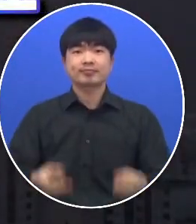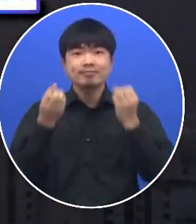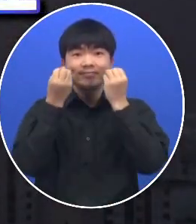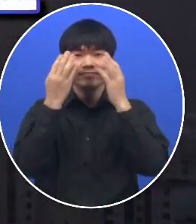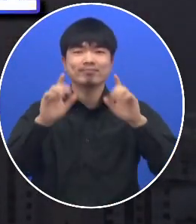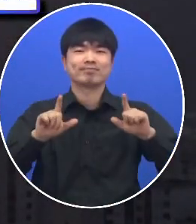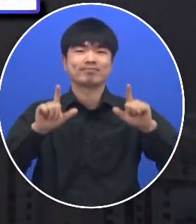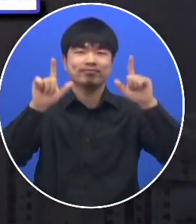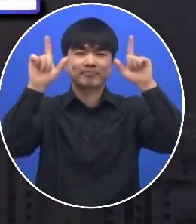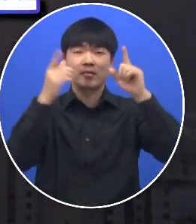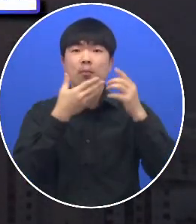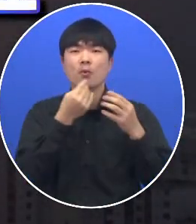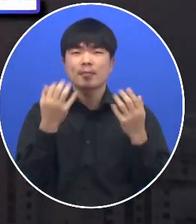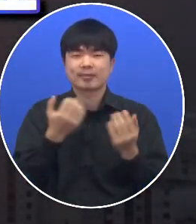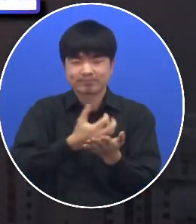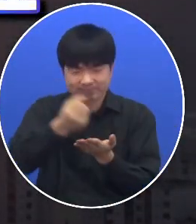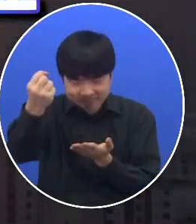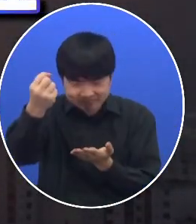새해 복 많이 받으세요